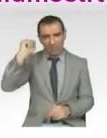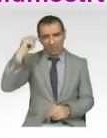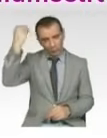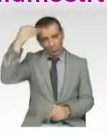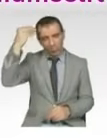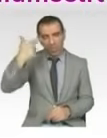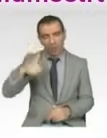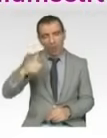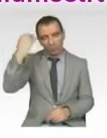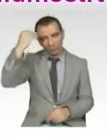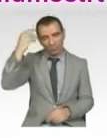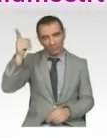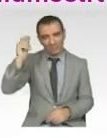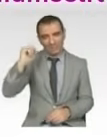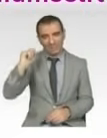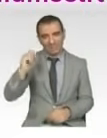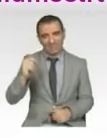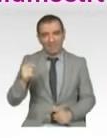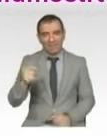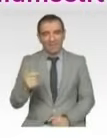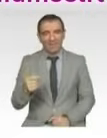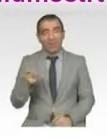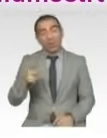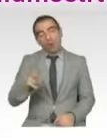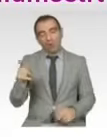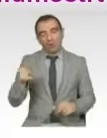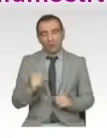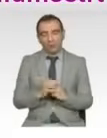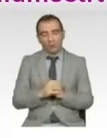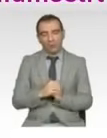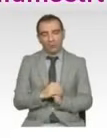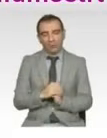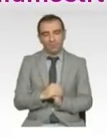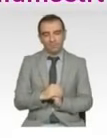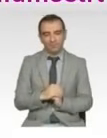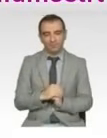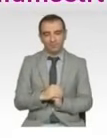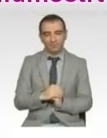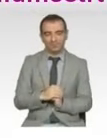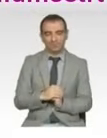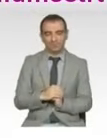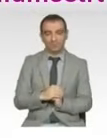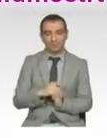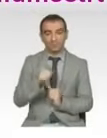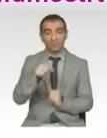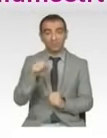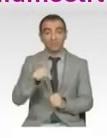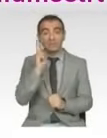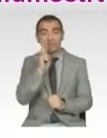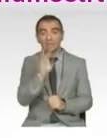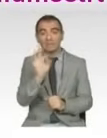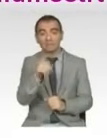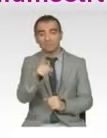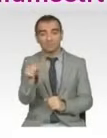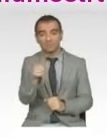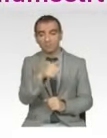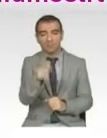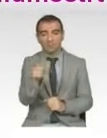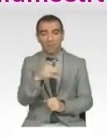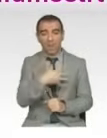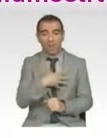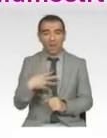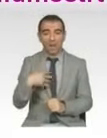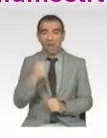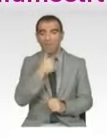Köy muhtarı. Evet, idi. Allah rahmet eylesin. Allah rahmet eylesin. Vay be. Öyle. Evet. Şurada, şu anda kimleri görüyoruz? Şu anda anne,